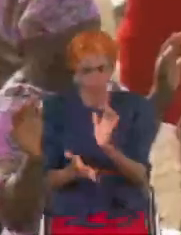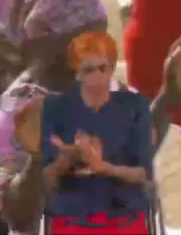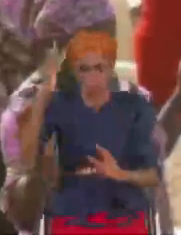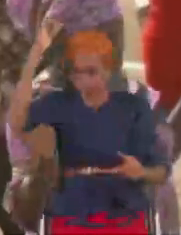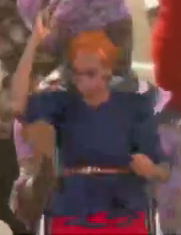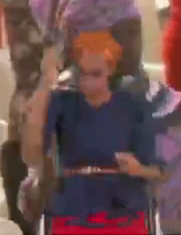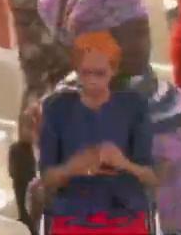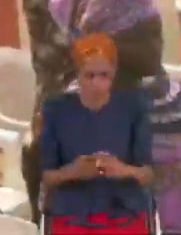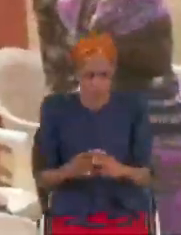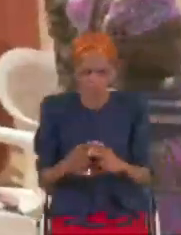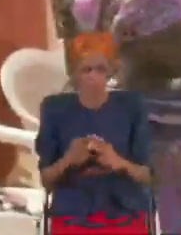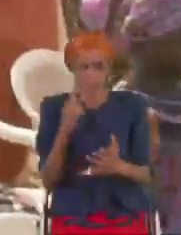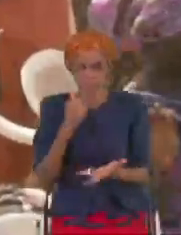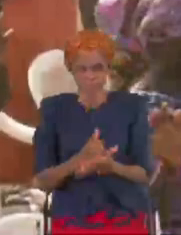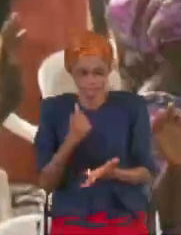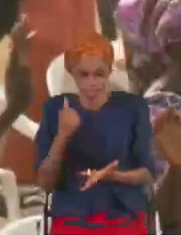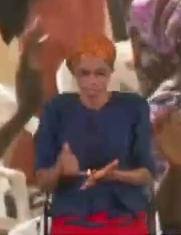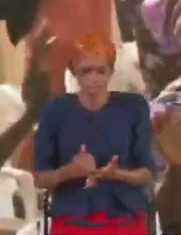jeu